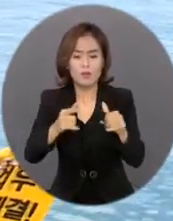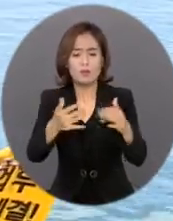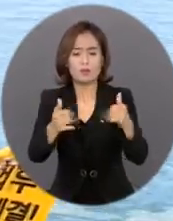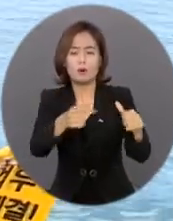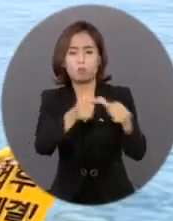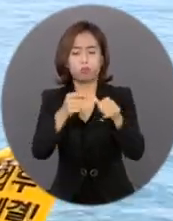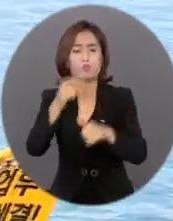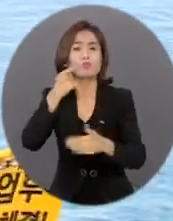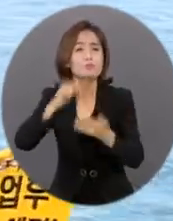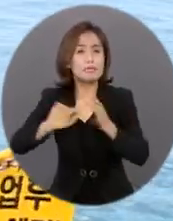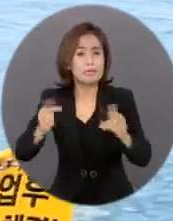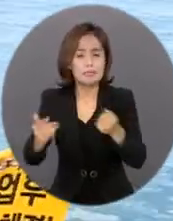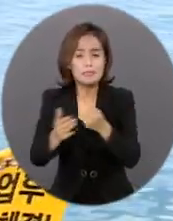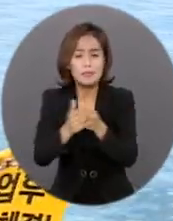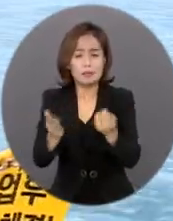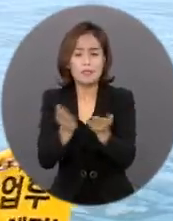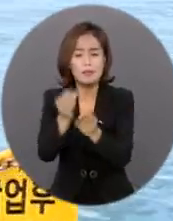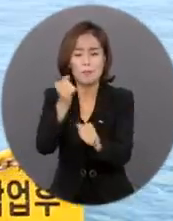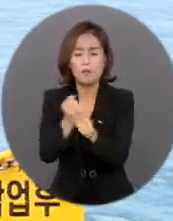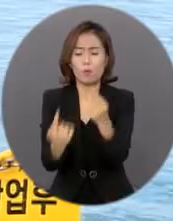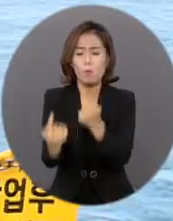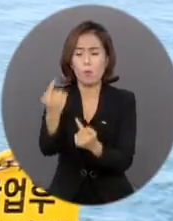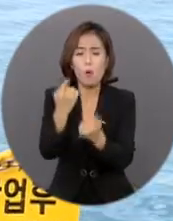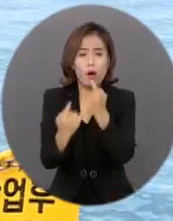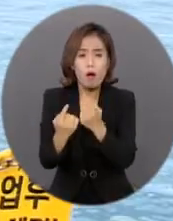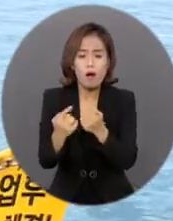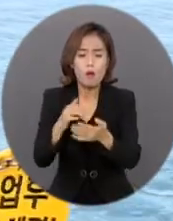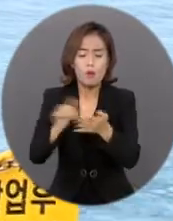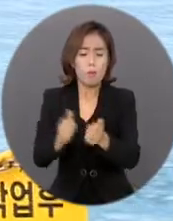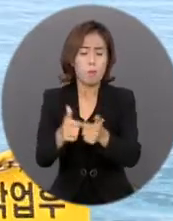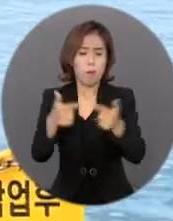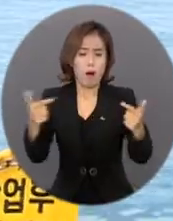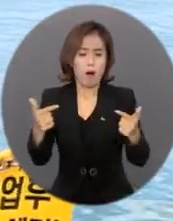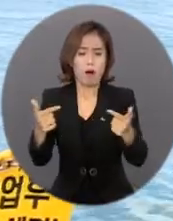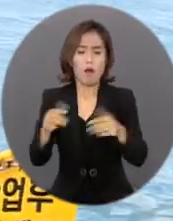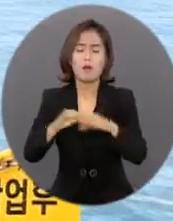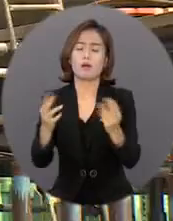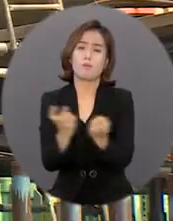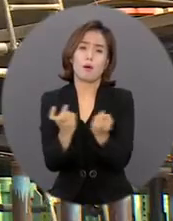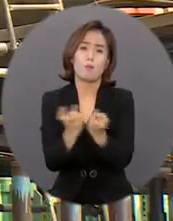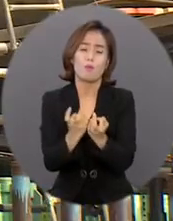되자 업계에서는 늘어나는 수주에 대비할 대책을 긴급히 찾고 있습니다.